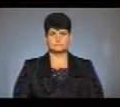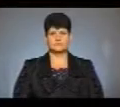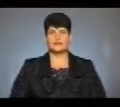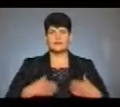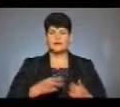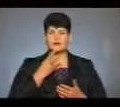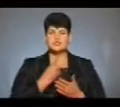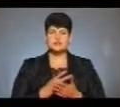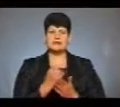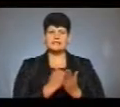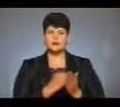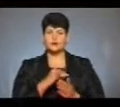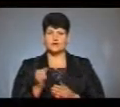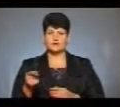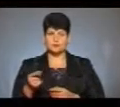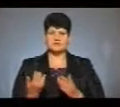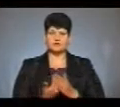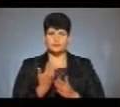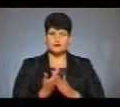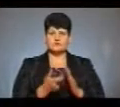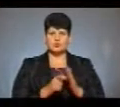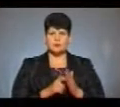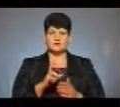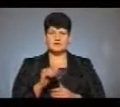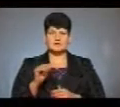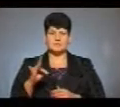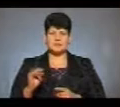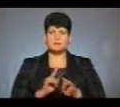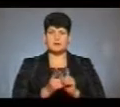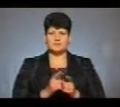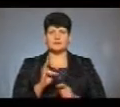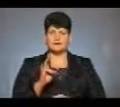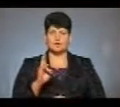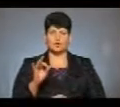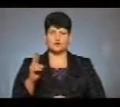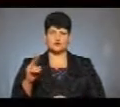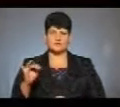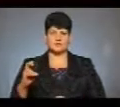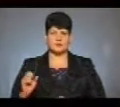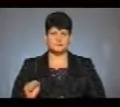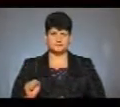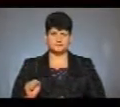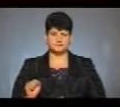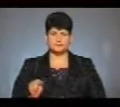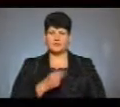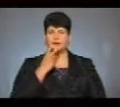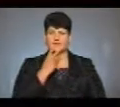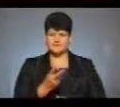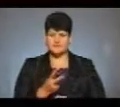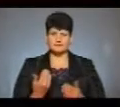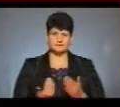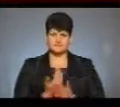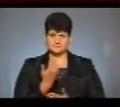Вітаю глядачів телеканалу «Я» Тернопіль. В ефірі новини. У студії Богдана Сарабун, сурдопереклад Надія Коцовська. Дивіться у